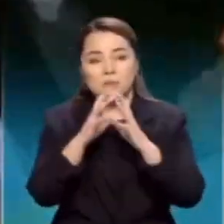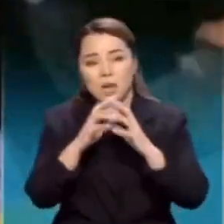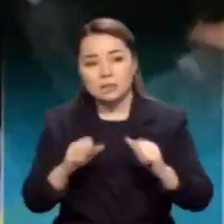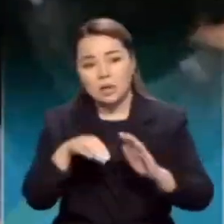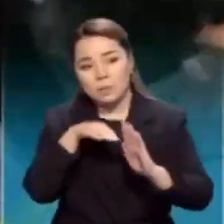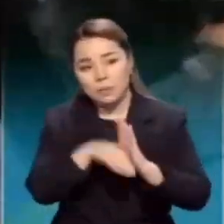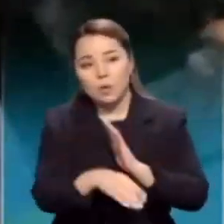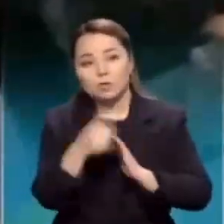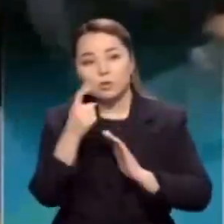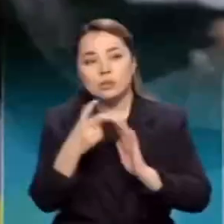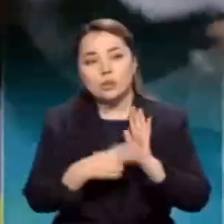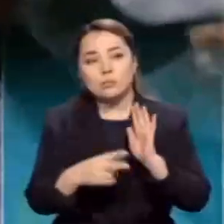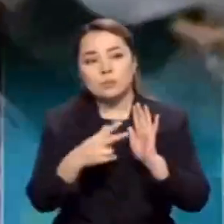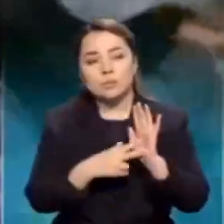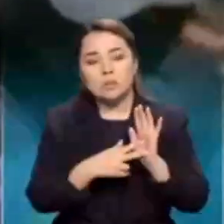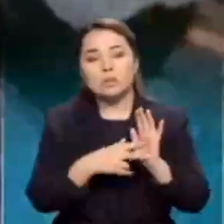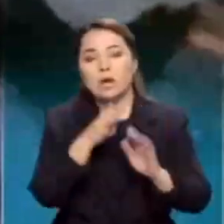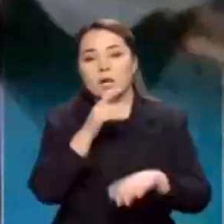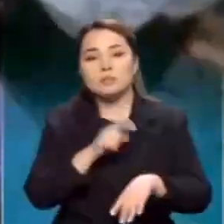ғимарат астында